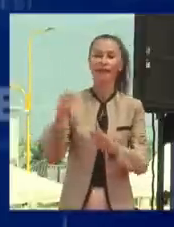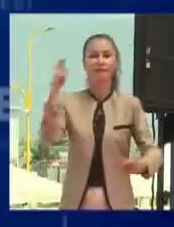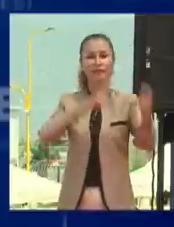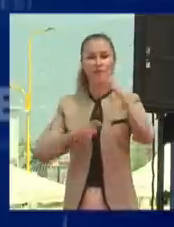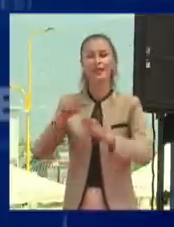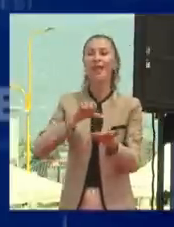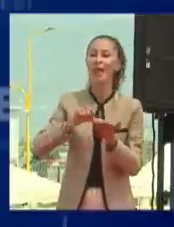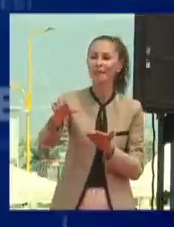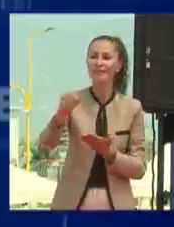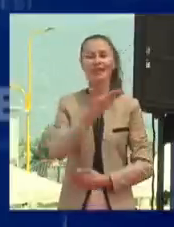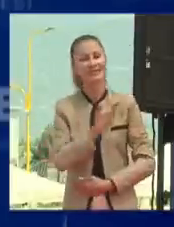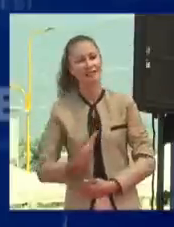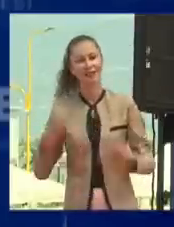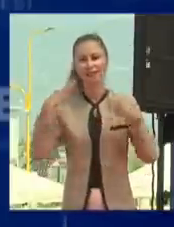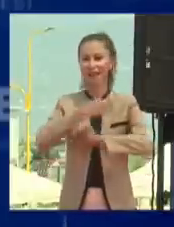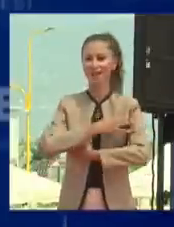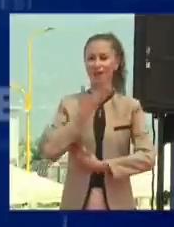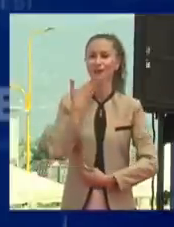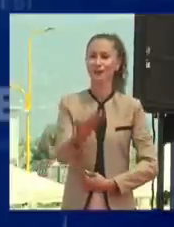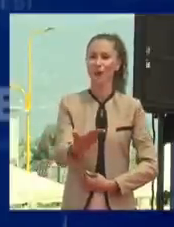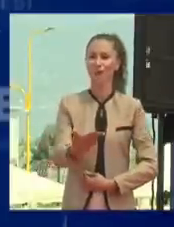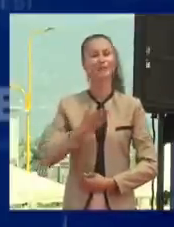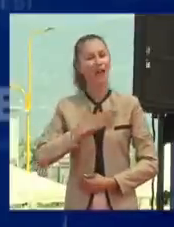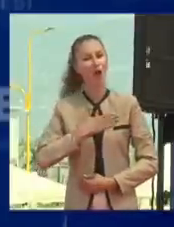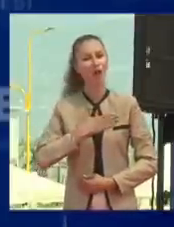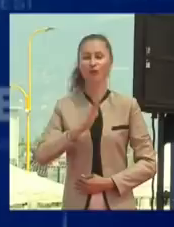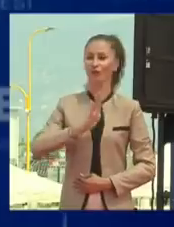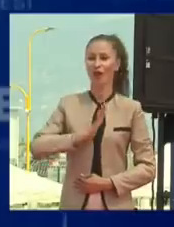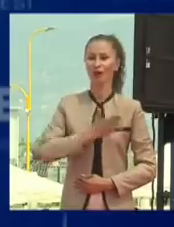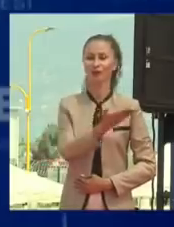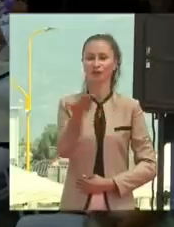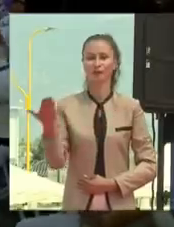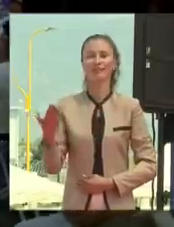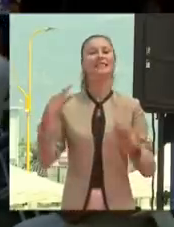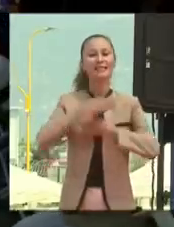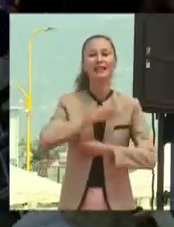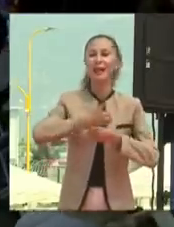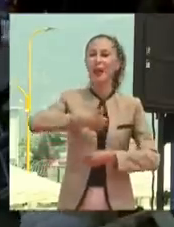edeceğiz. Hepinize sevgiler, saygılar sunuyorum. Sağ olun, var olun diyorum. Sayın Genel Başkanımıza çok teşekkür ederim.